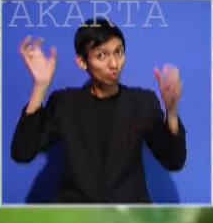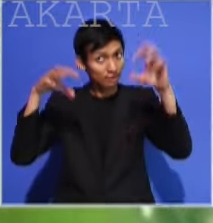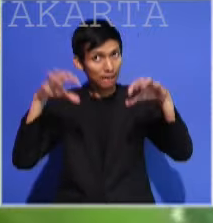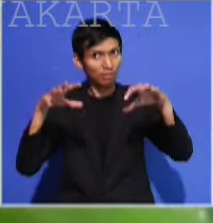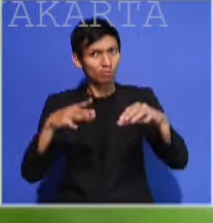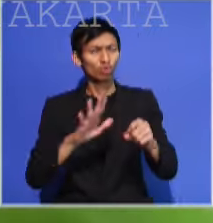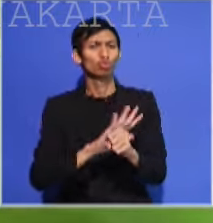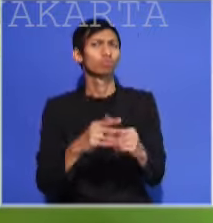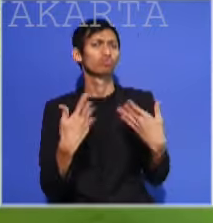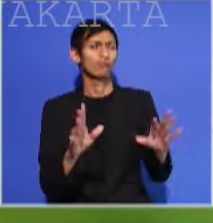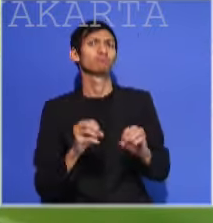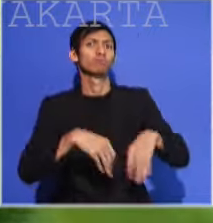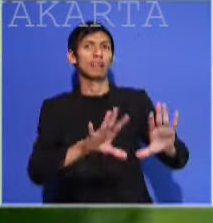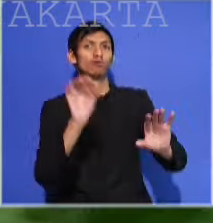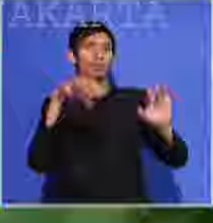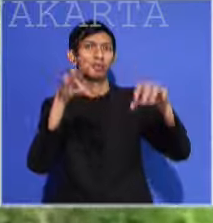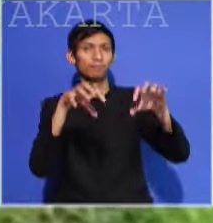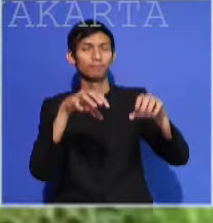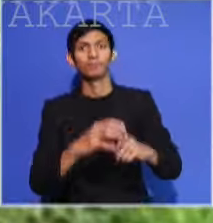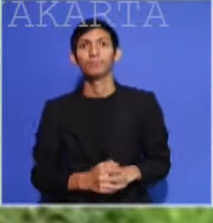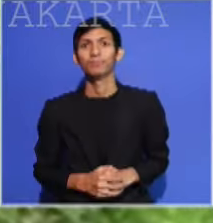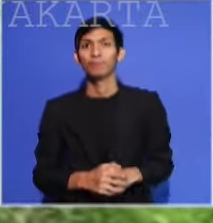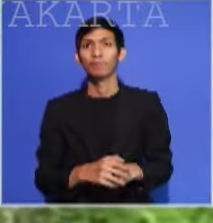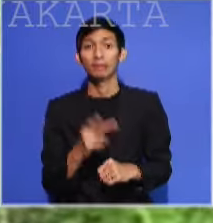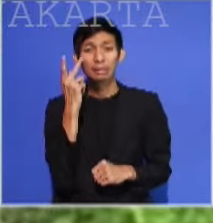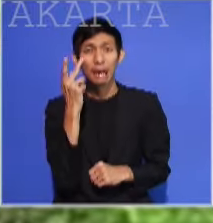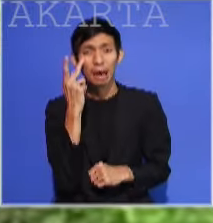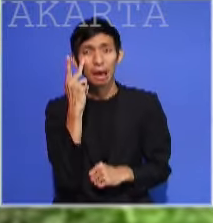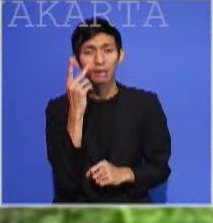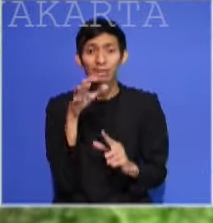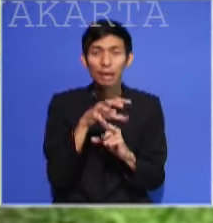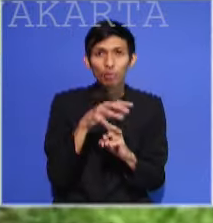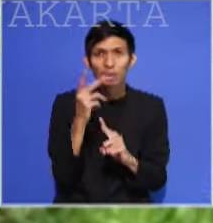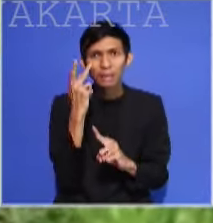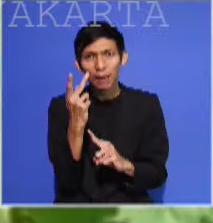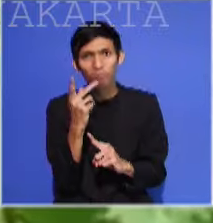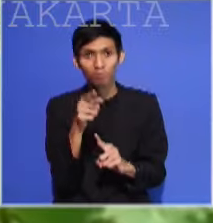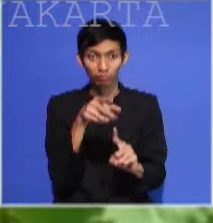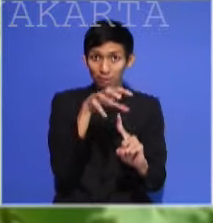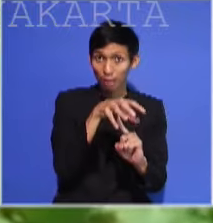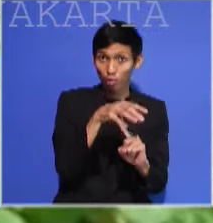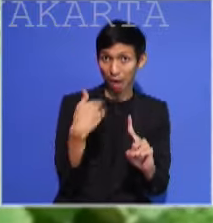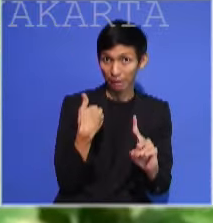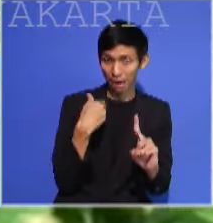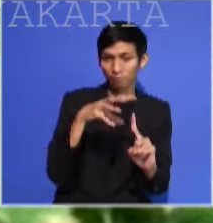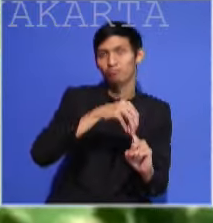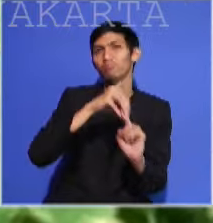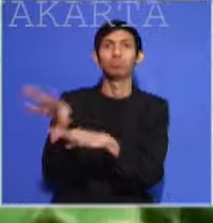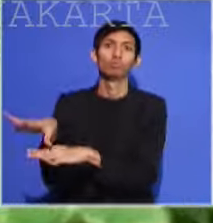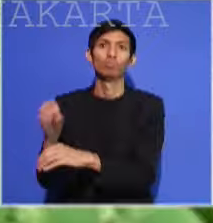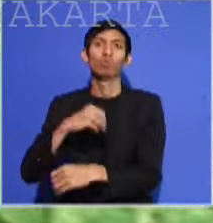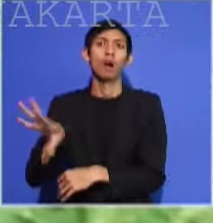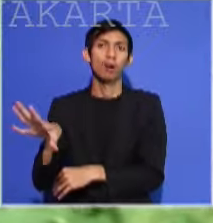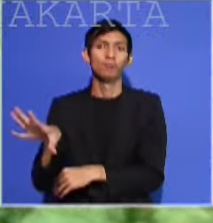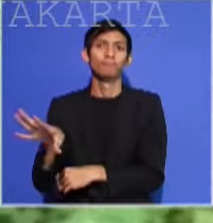ngiras pantes kangge ngawikani tuwuhipun jamur. Taneman labu Jepang ingkang asring kembang toya Jawa sampun sagedipun